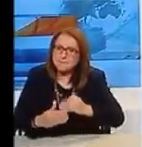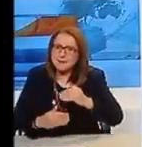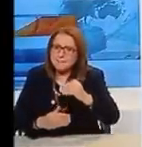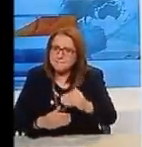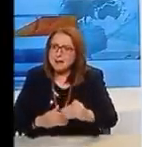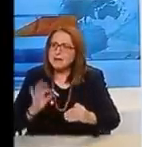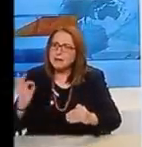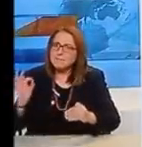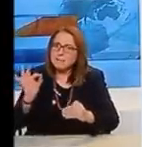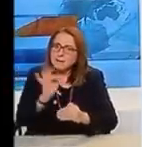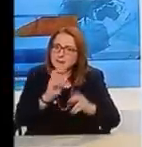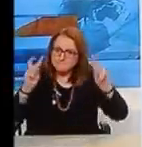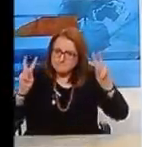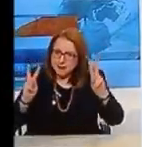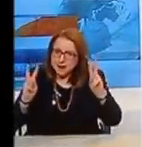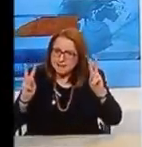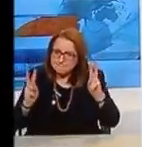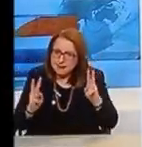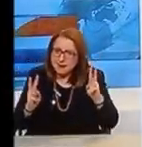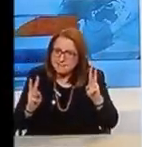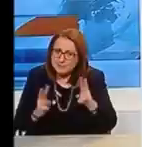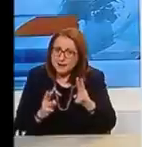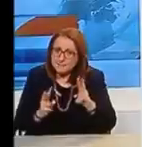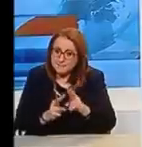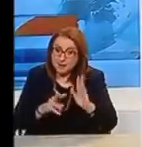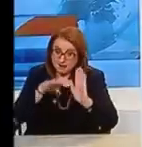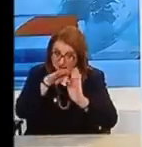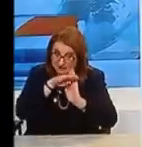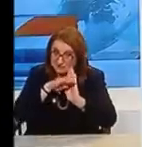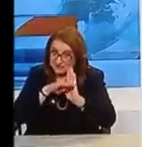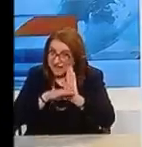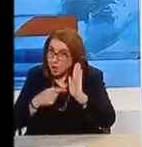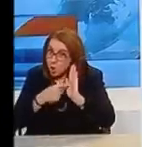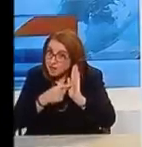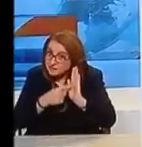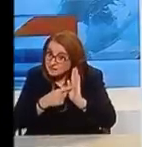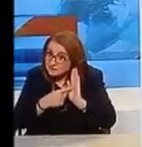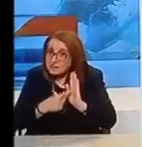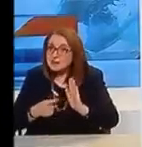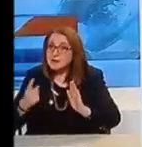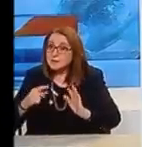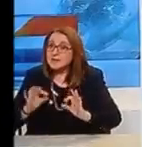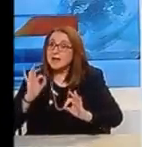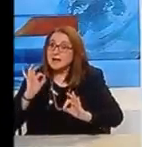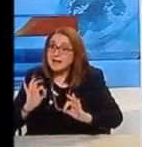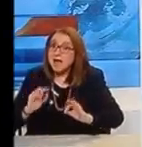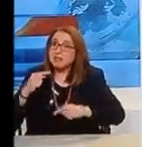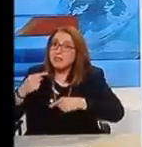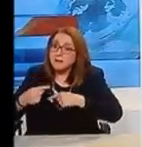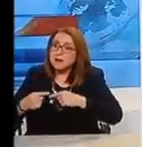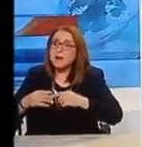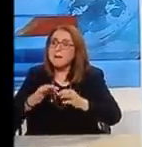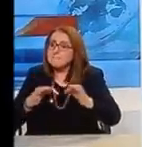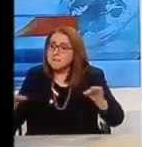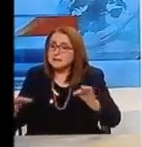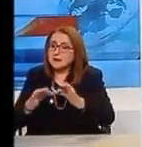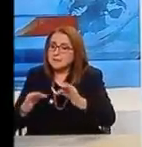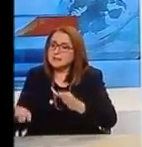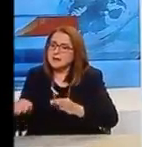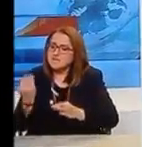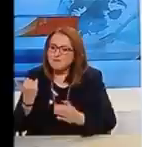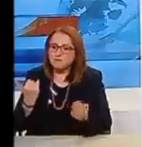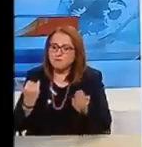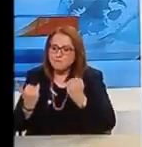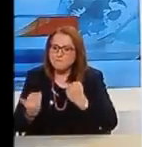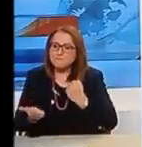περιπτώσεις μετάδοση και εξάπλωση του ιού. Τηρούμε τους κανόνες. Προχωράμε μέρα με τη μέρα στο σχέδιο αποκλιμάκωση των περιορισμών που είχαμε θέσει